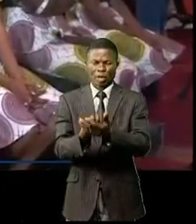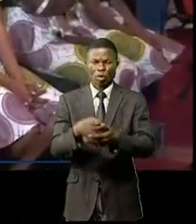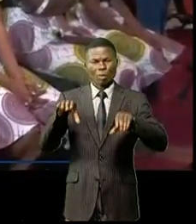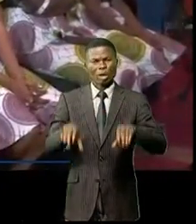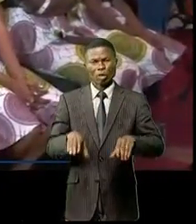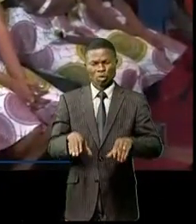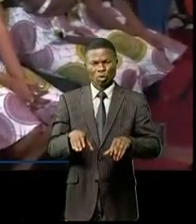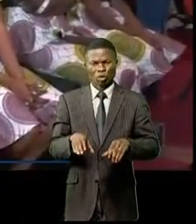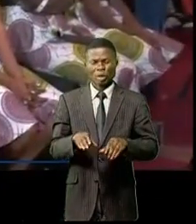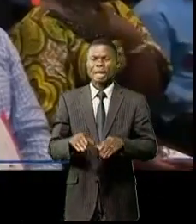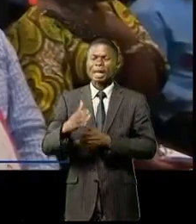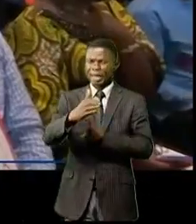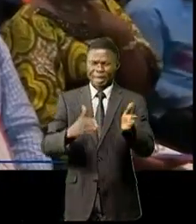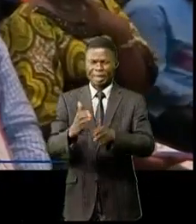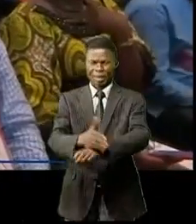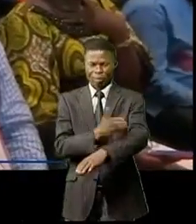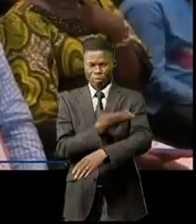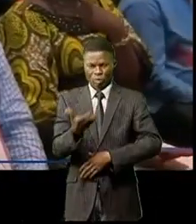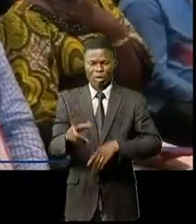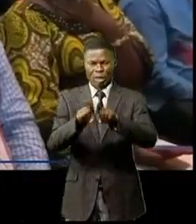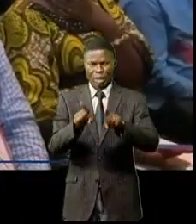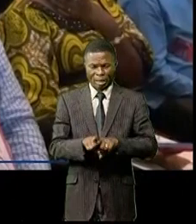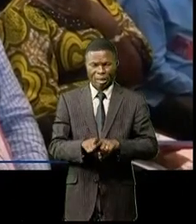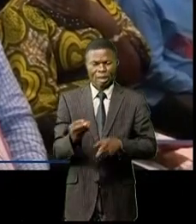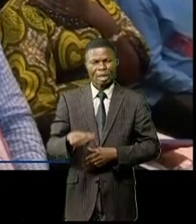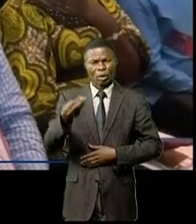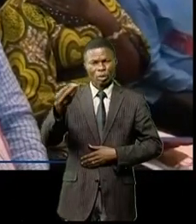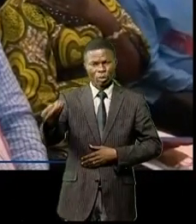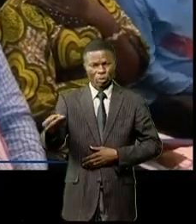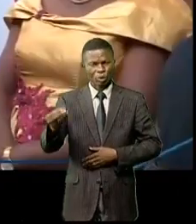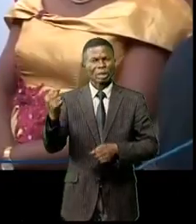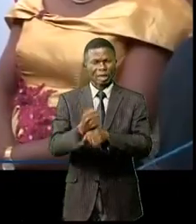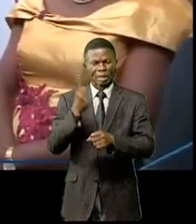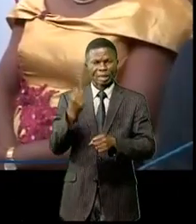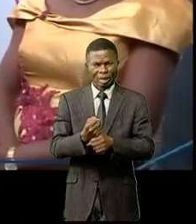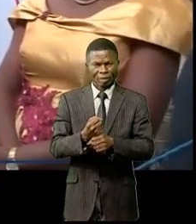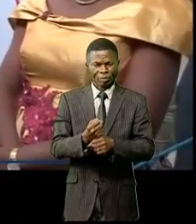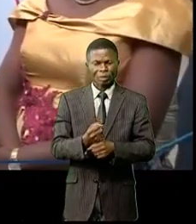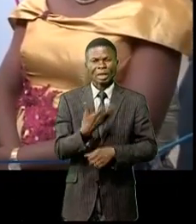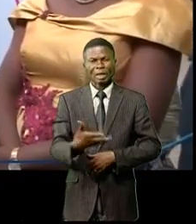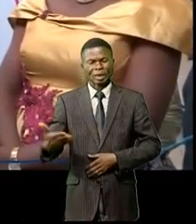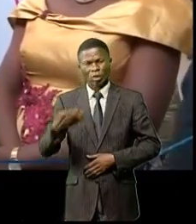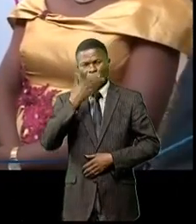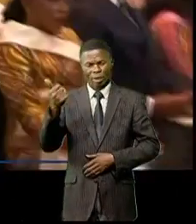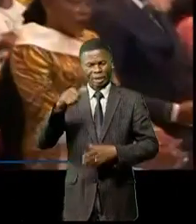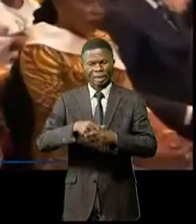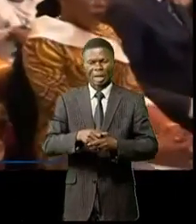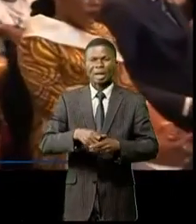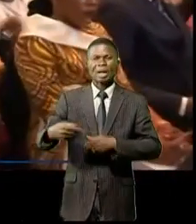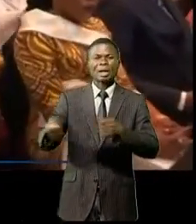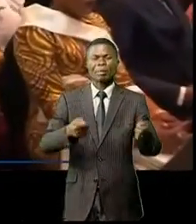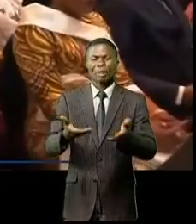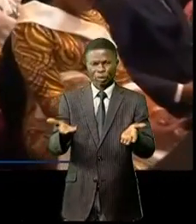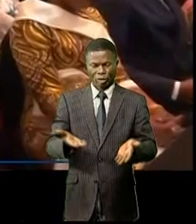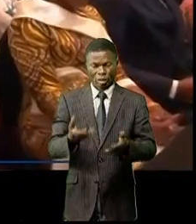distribuant des revenus, mais également en offrant des services et des biens sur le marché. Ce que